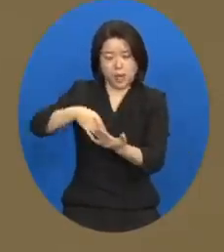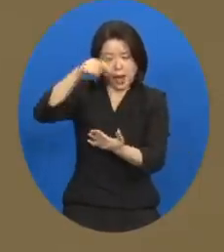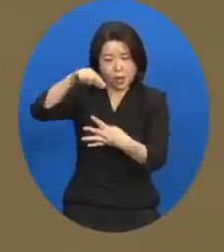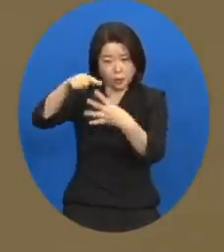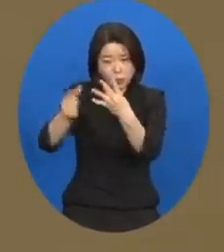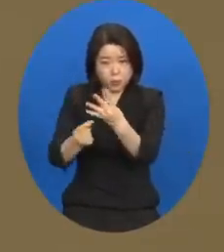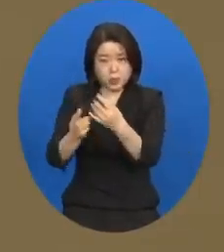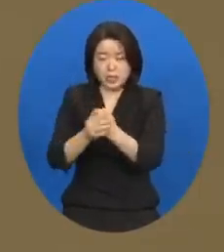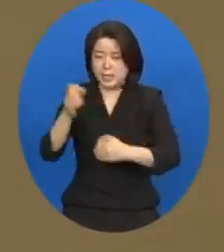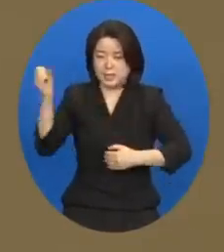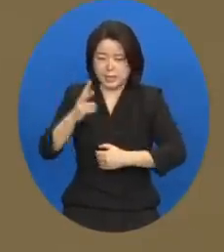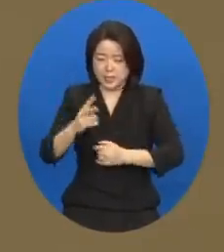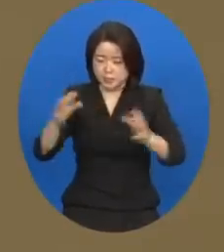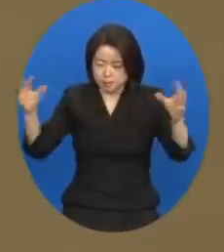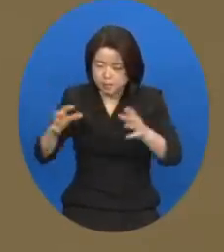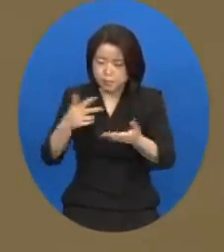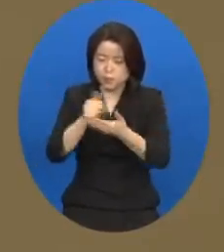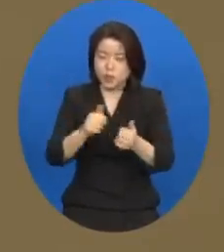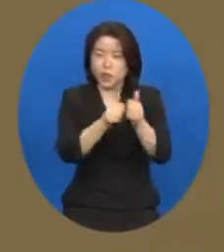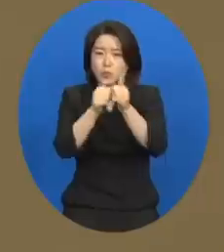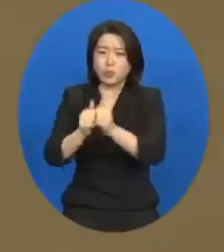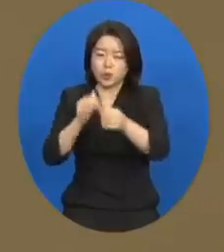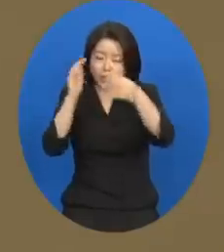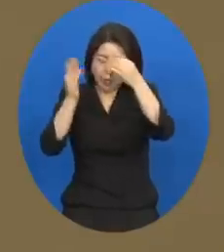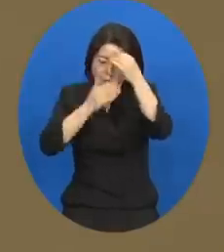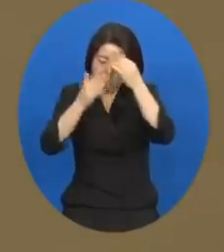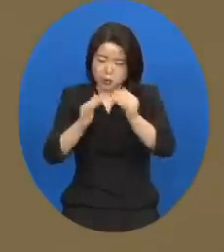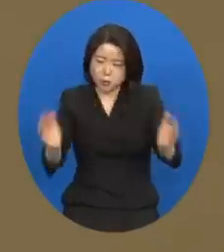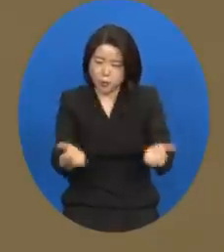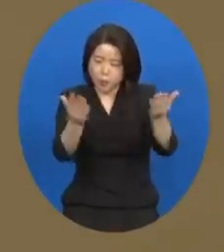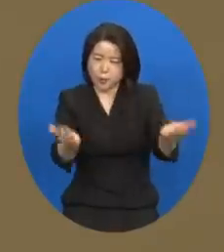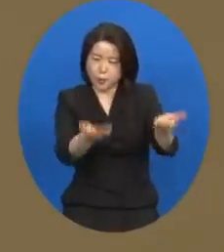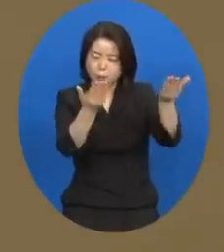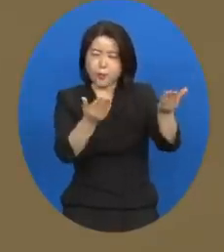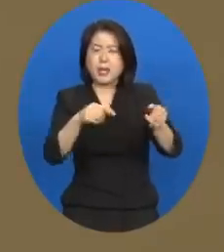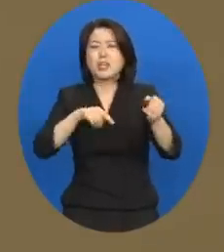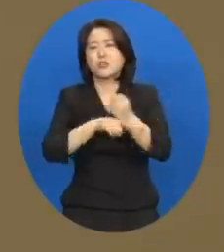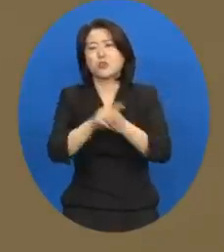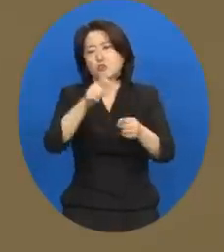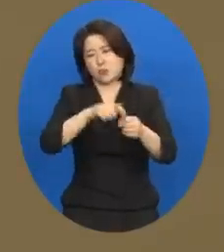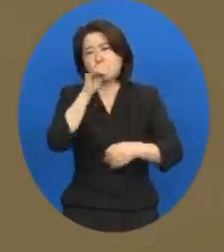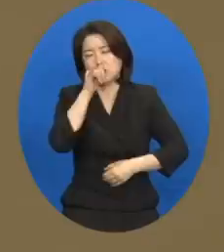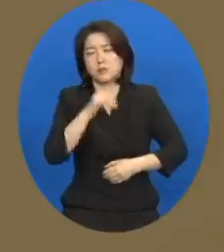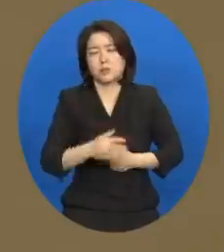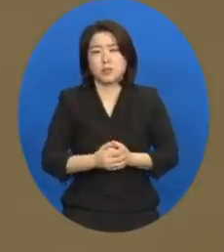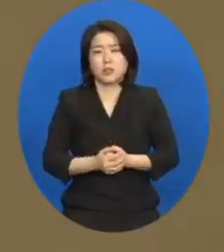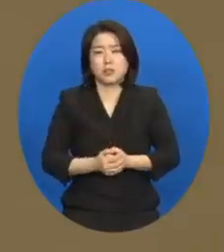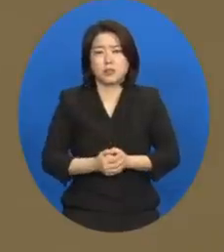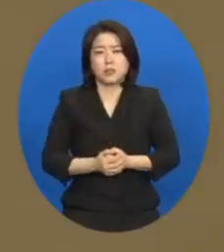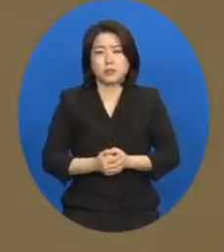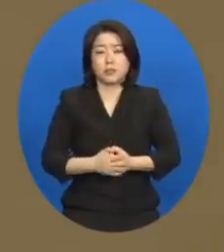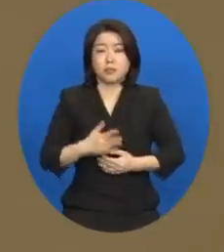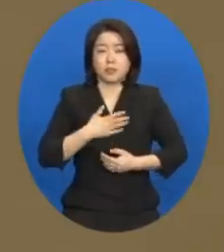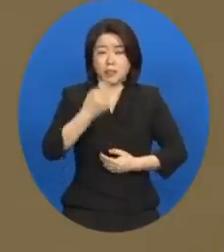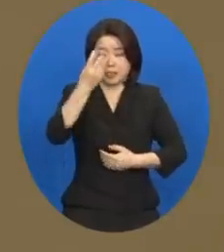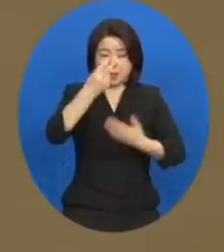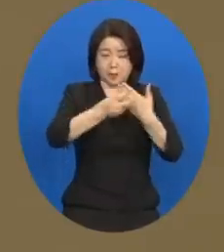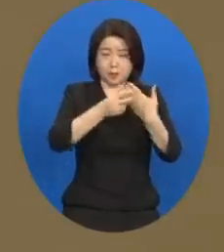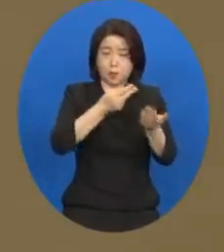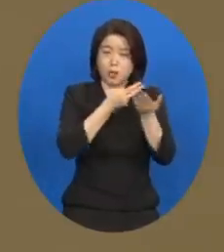프로젝트로 다시 한번 주님과 동행하는 성도들을 일으키자고 하는 이유가 있는 거예요. 제가 병원에